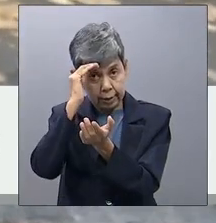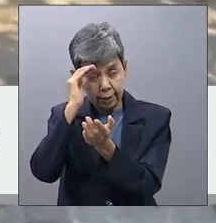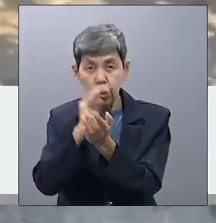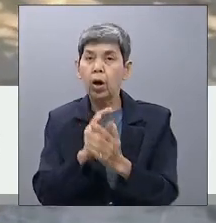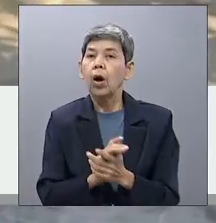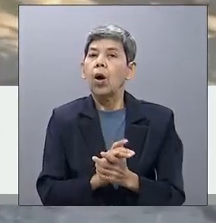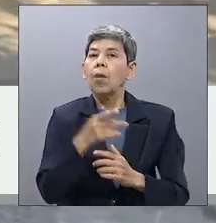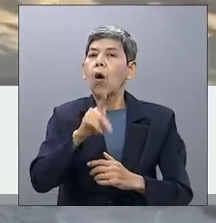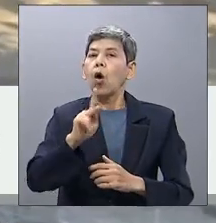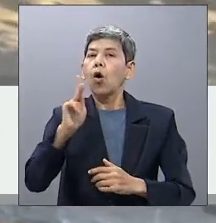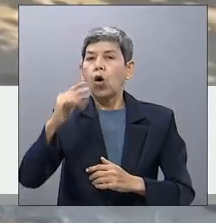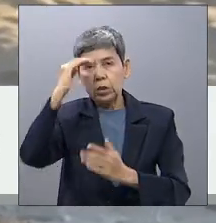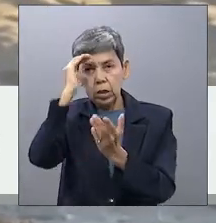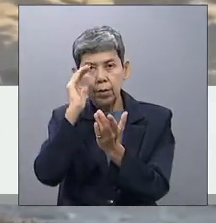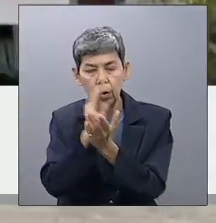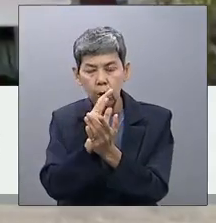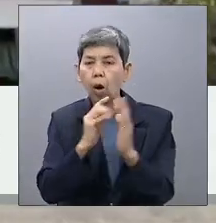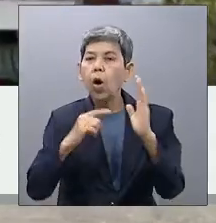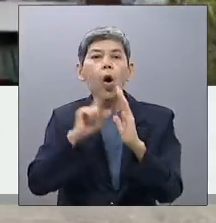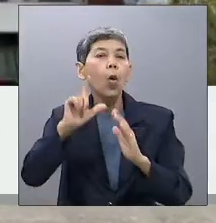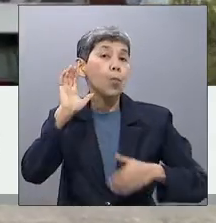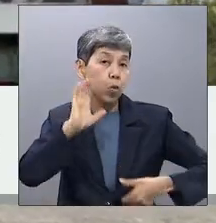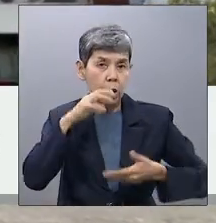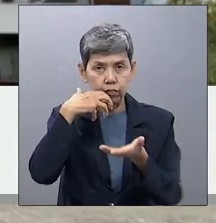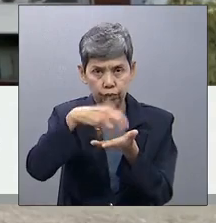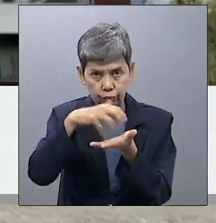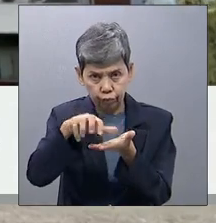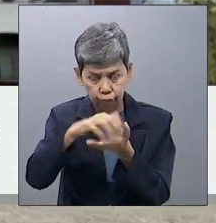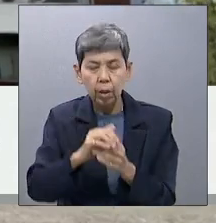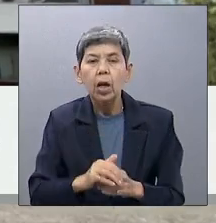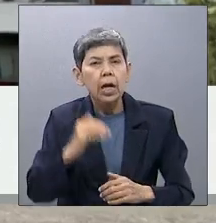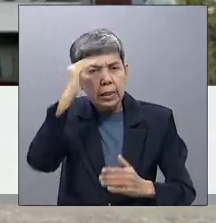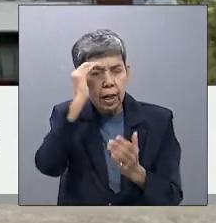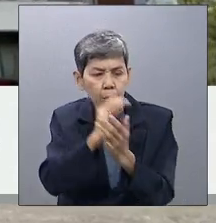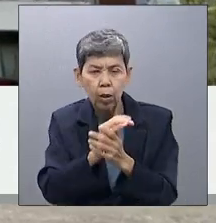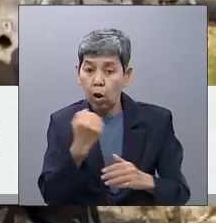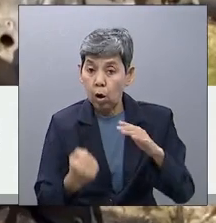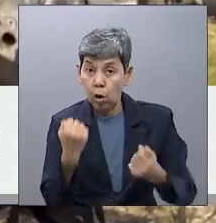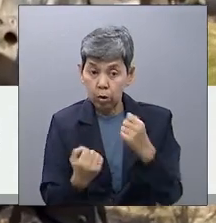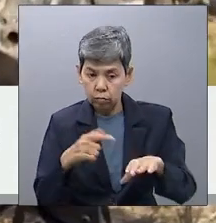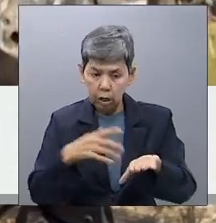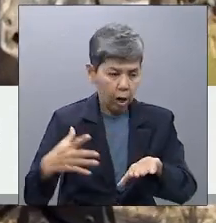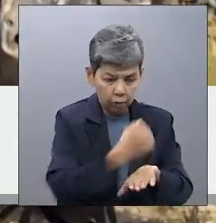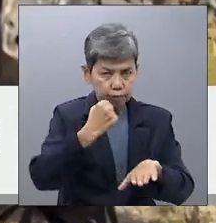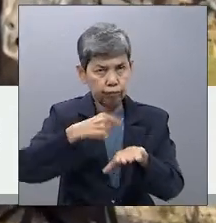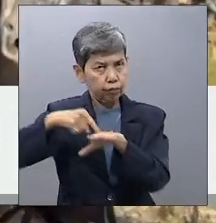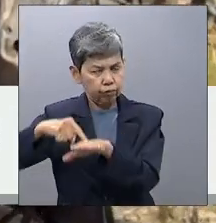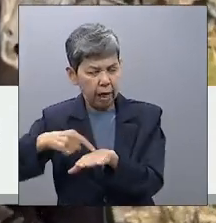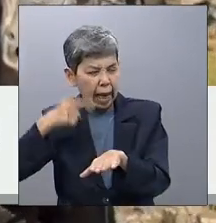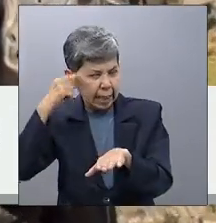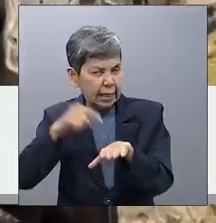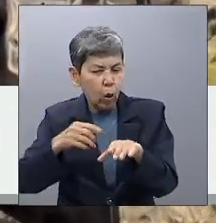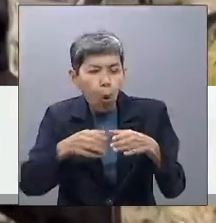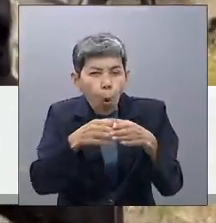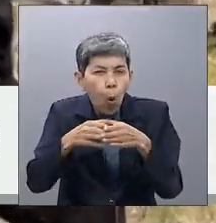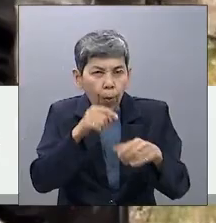กาญจนาผู้บังคับการตำรวจภูธรจังหวัดลพบุรีเปิดเผยว่าเจ้าหน้าที่ไปยึดรถเก๋งต้องสงสัยที่คาดว่ากลุ่ม